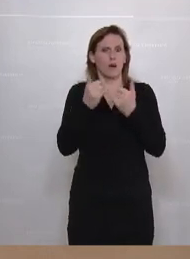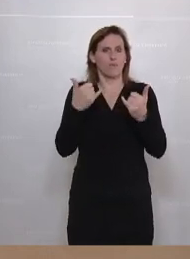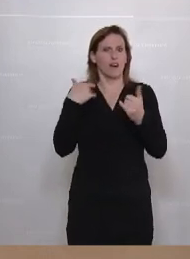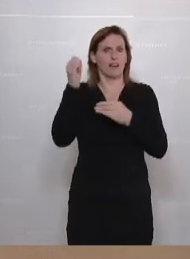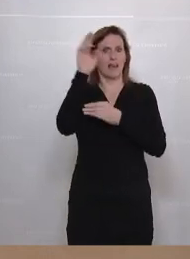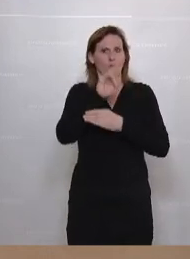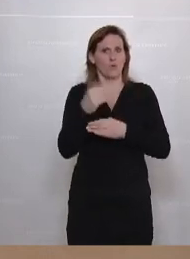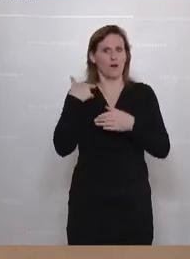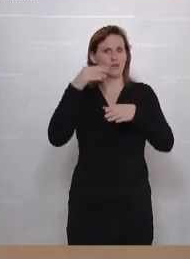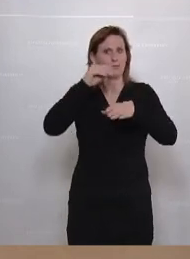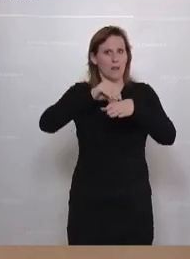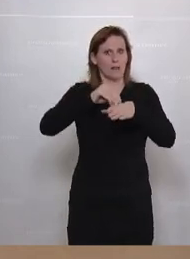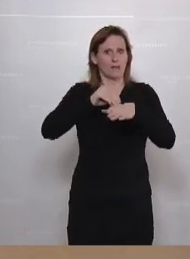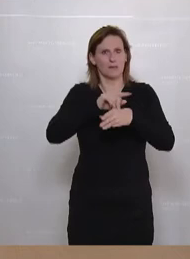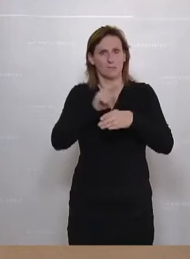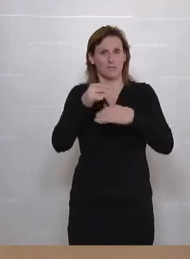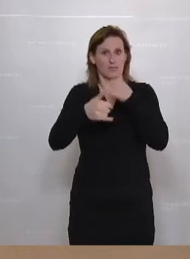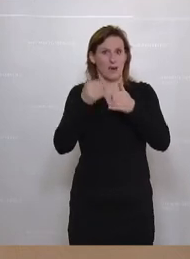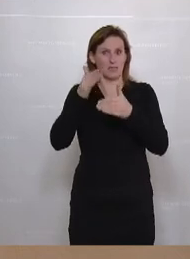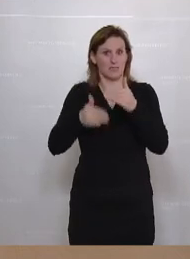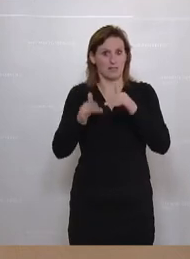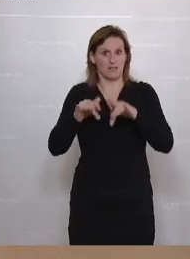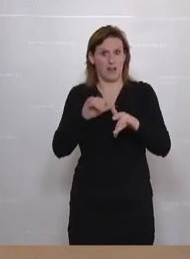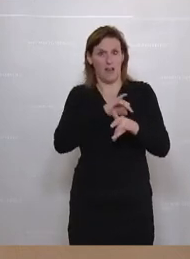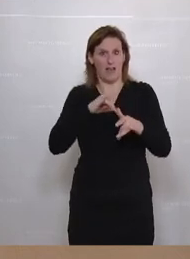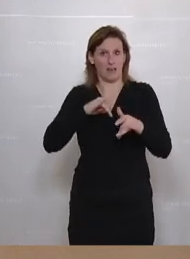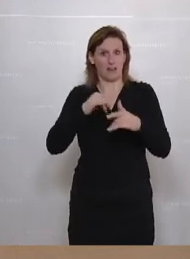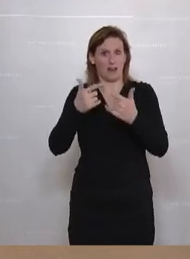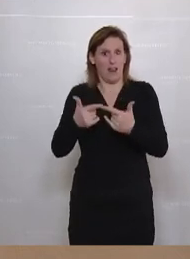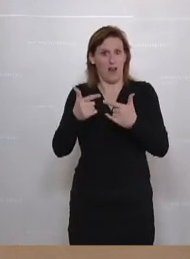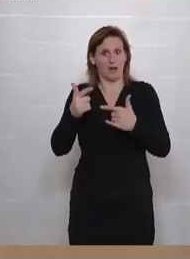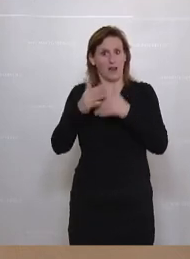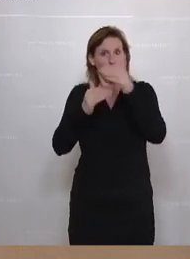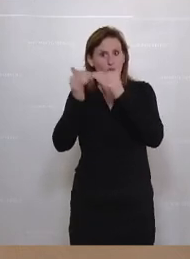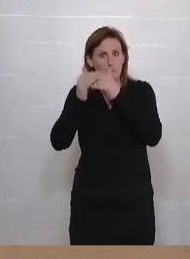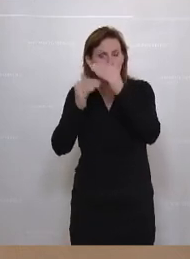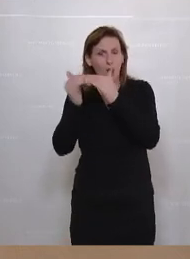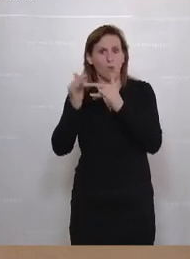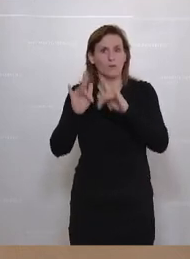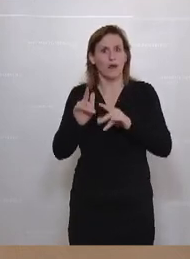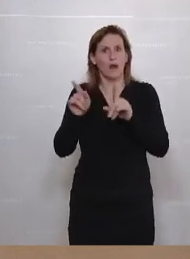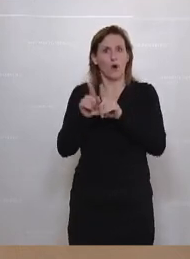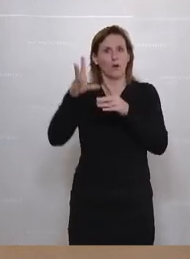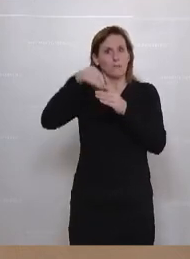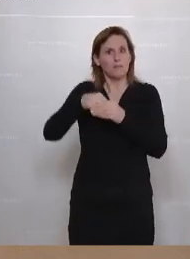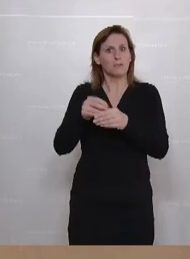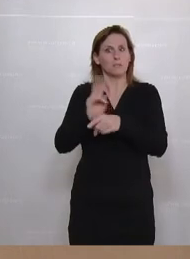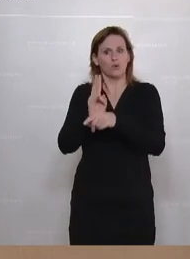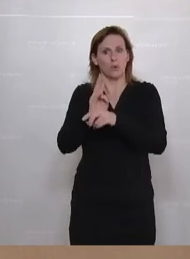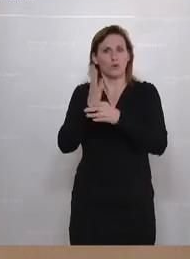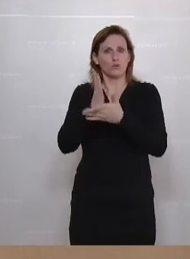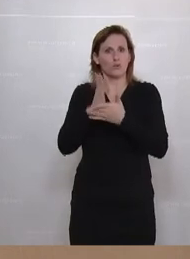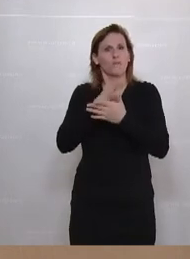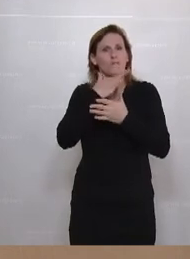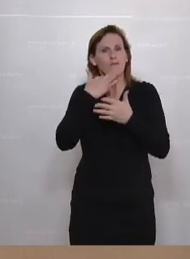ich, Jahresende ein eigenes Lager dort aufbauen werden, dass sie selber mitbetreuen werden. Also es geschieht sehr vieles.